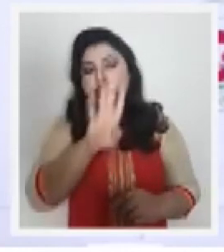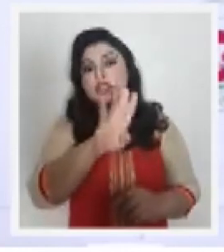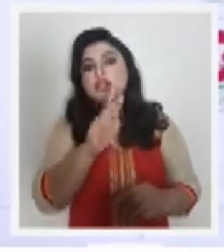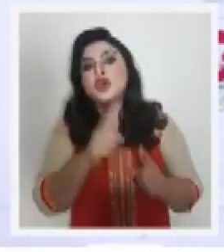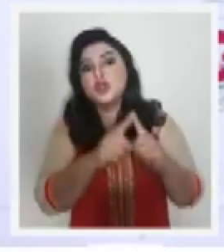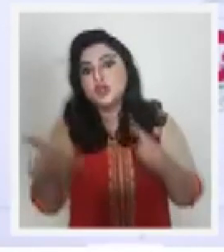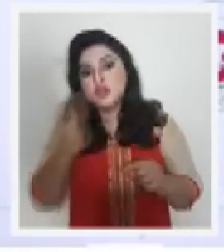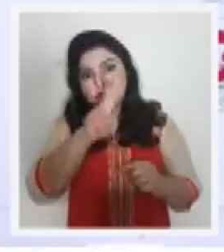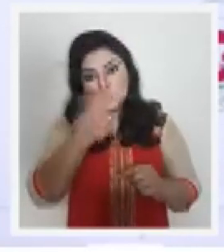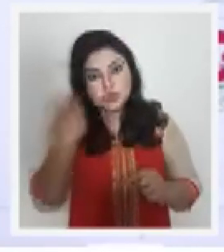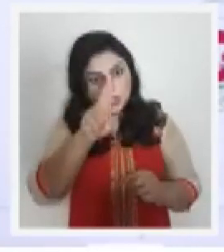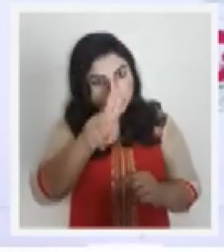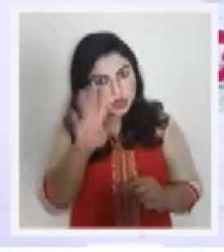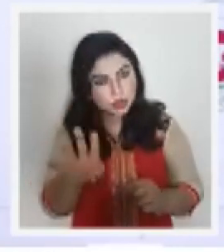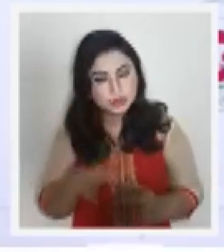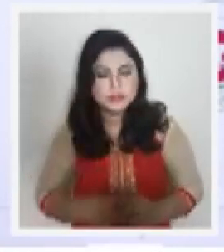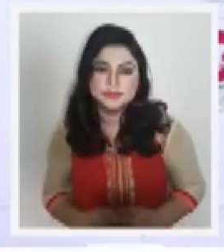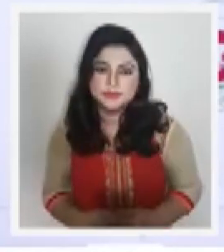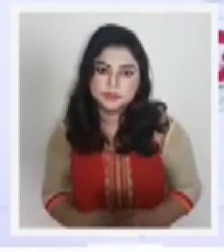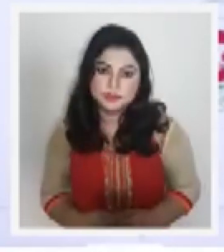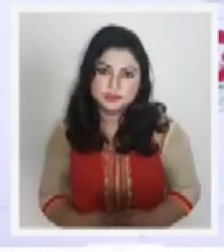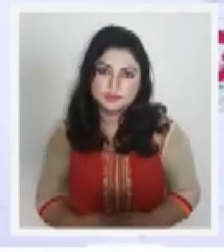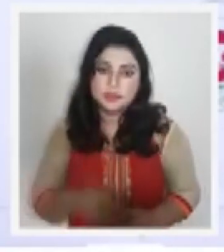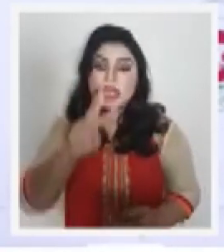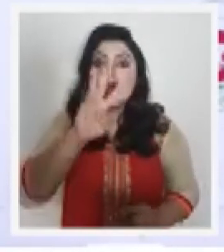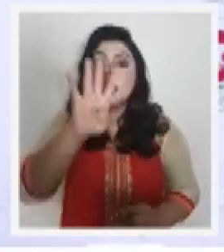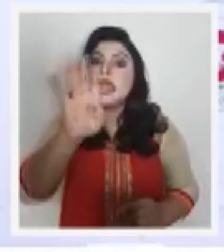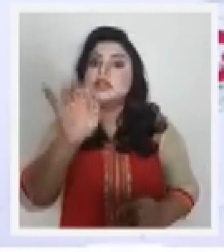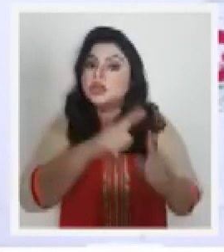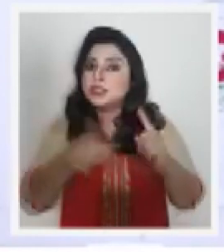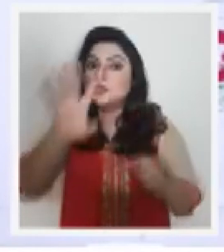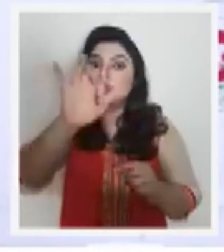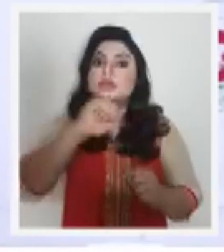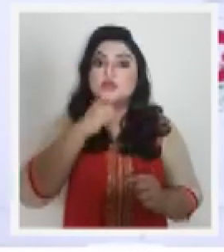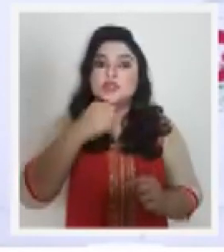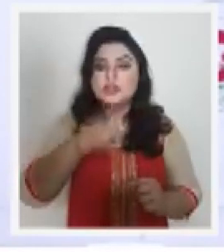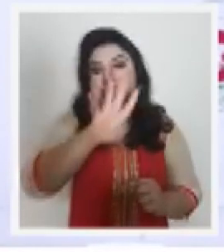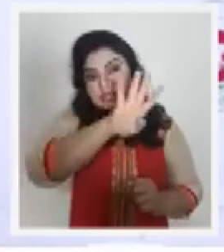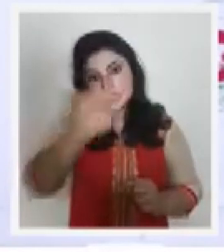21 থেকে 30 বছর 90 জন, 2.59%, 31 থেকে 40 বছর 224 জন,